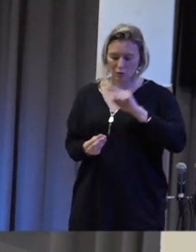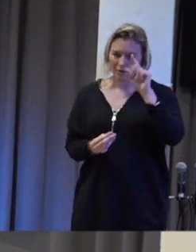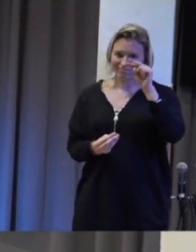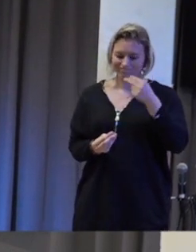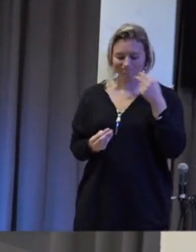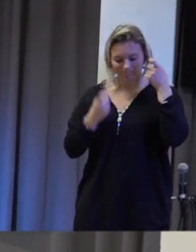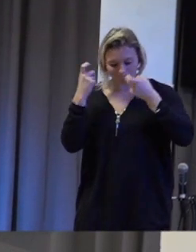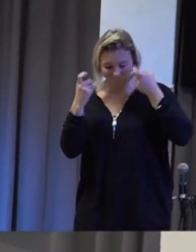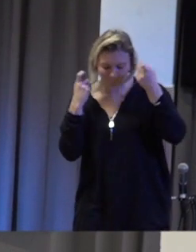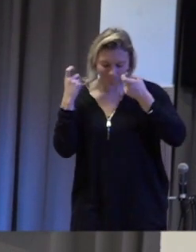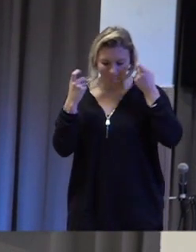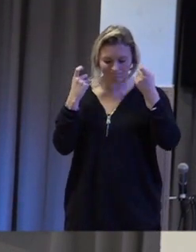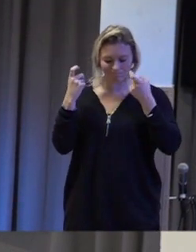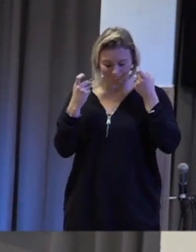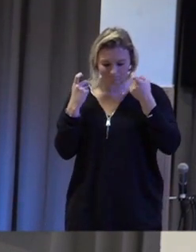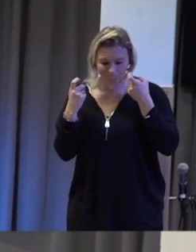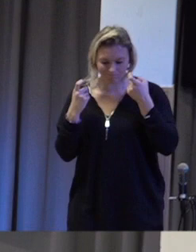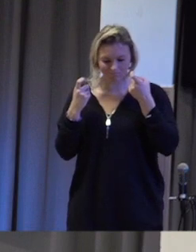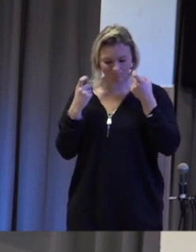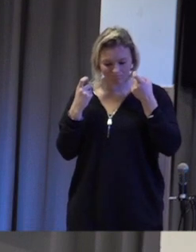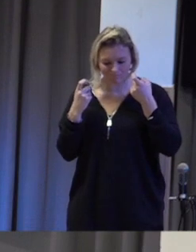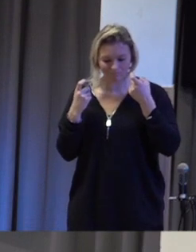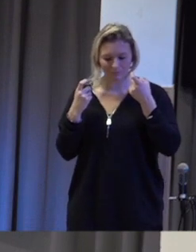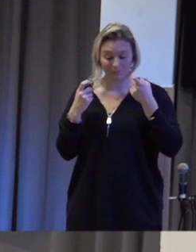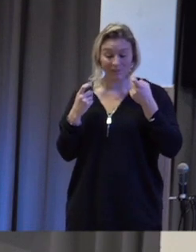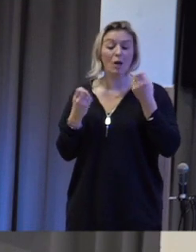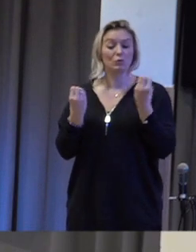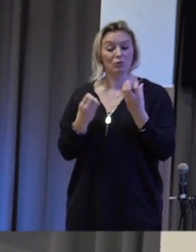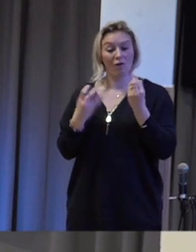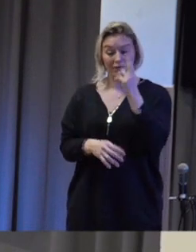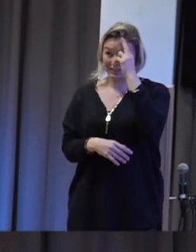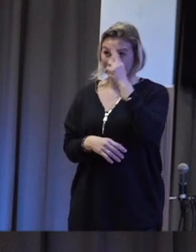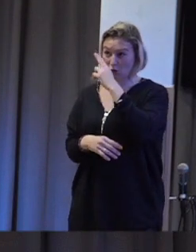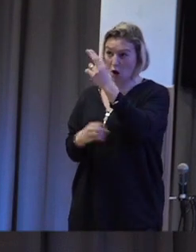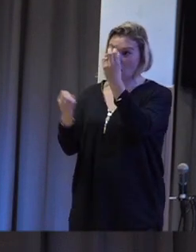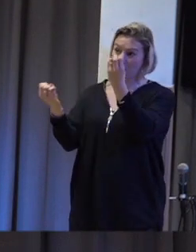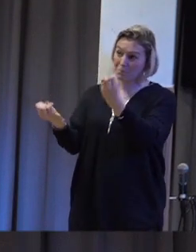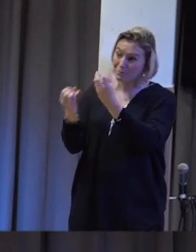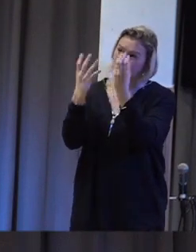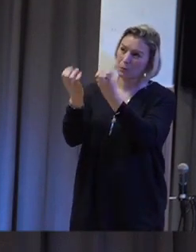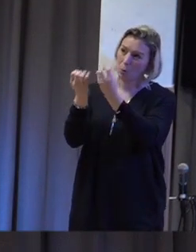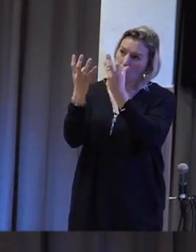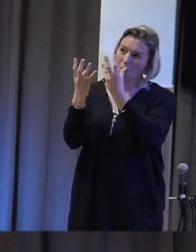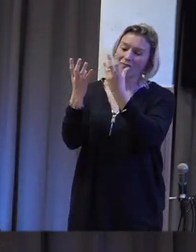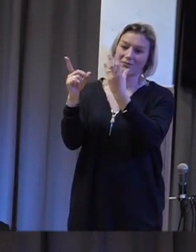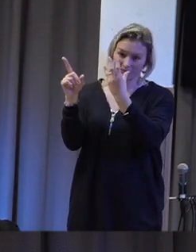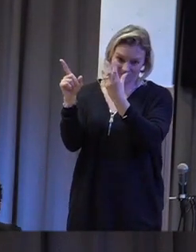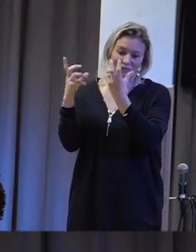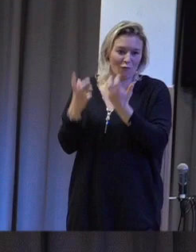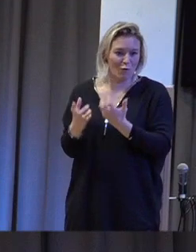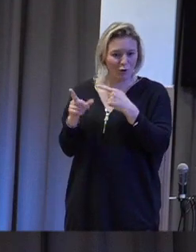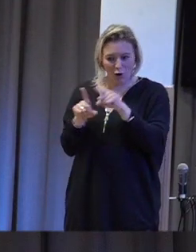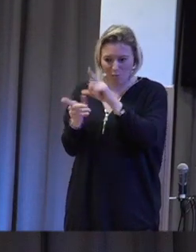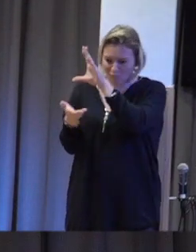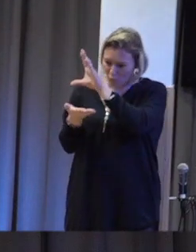l'objectif des paroles, des paraboles que le Seigneur donne le plus souvent, c'est de nous enseigner. Et ce matin, je voudrais juste développer avec